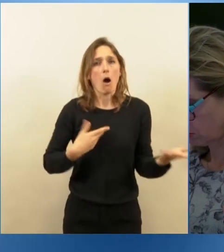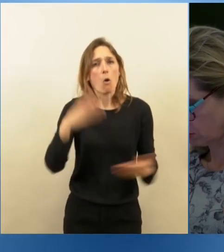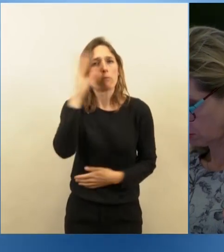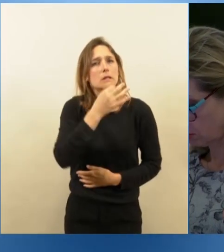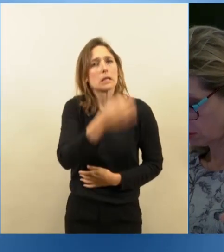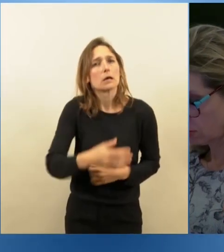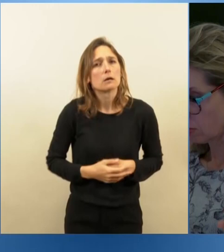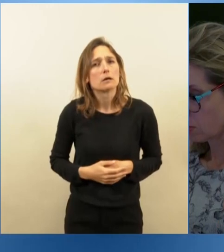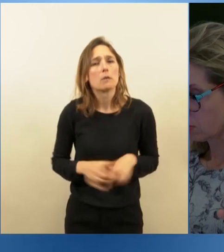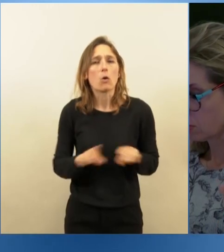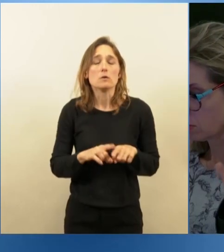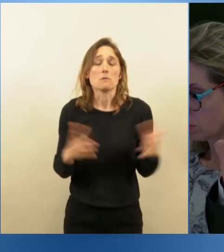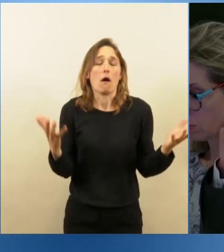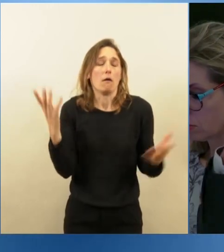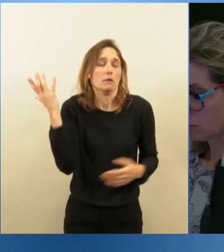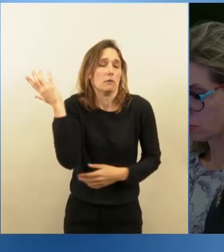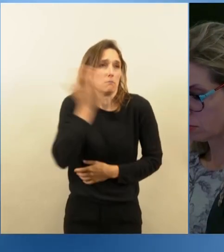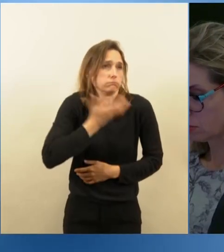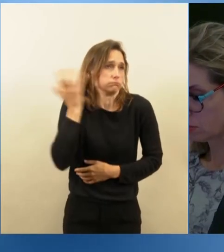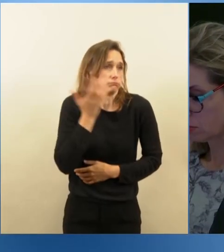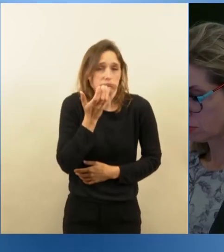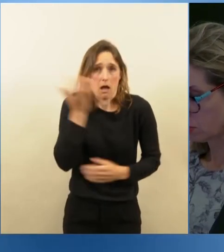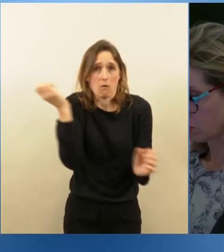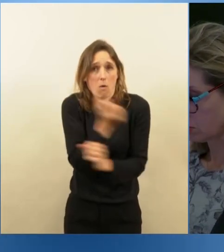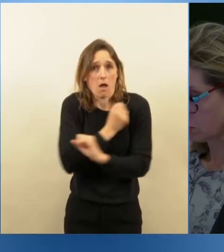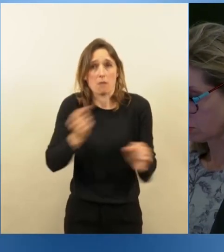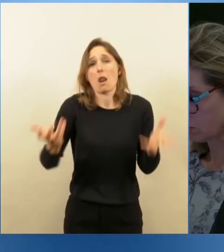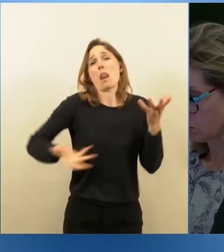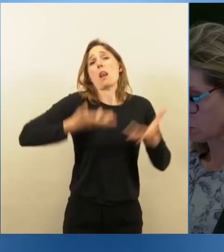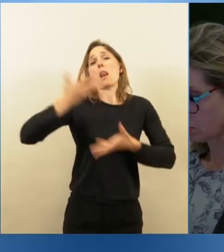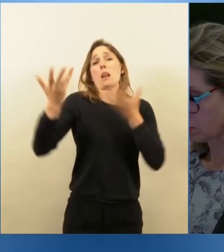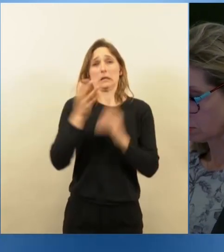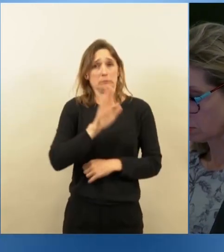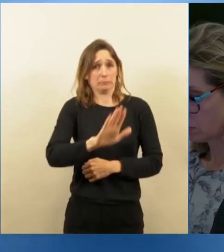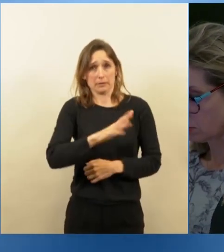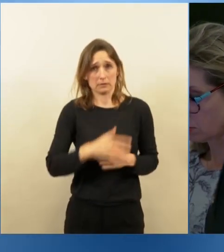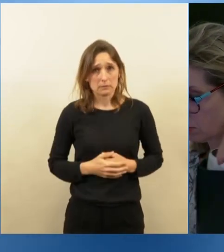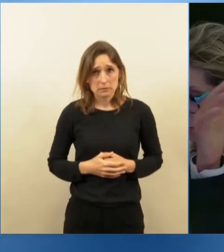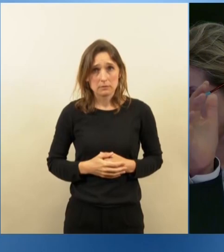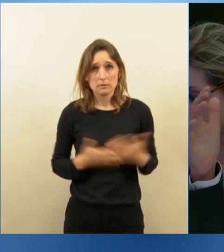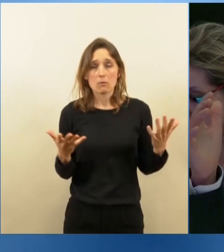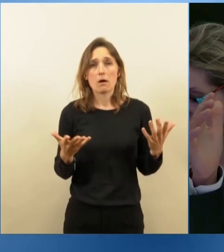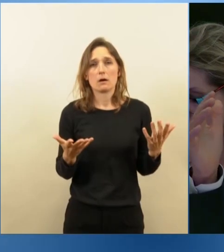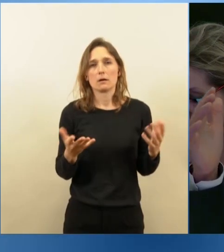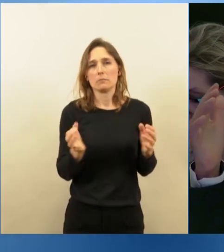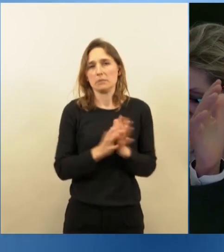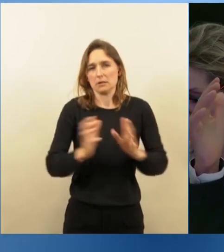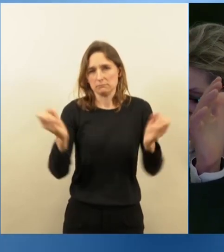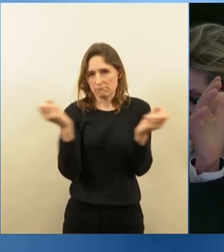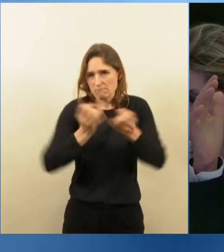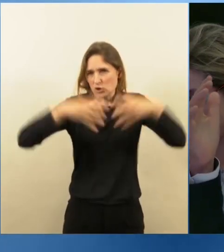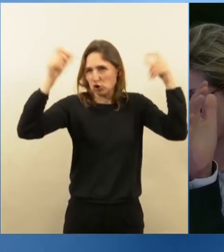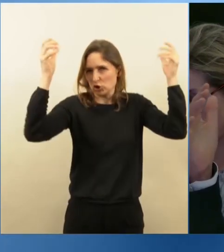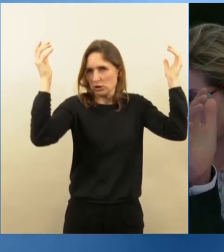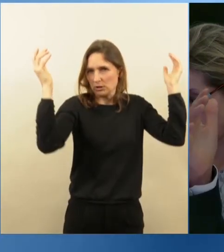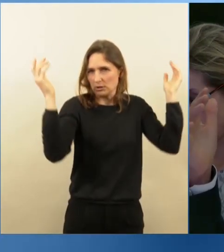comble de la démagogie c'est ce que lui a l'entendre par Monsieur Juven c'est le tour de magie le tour de magie